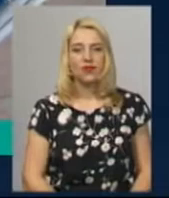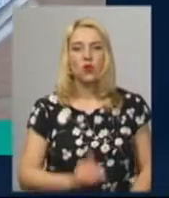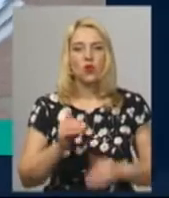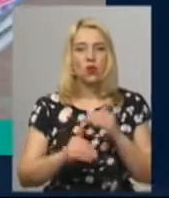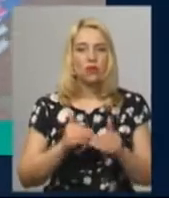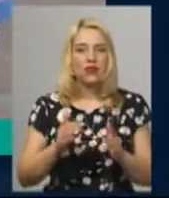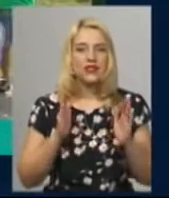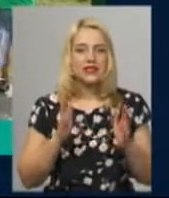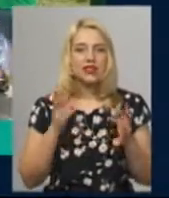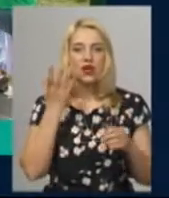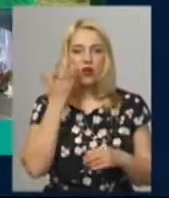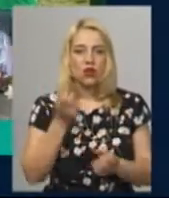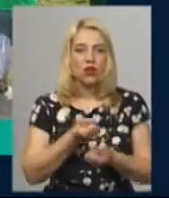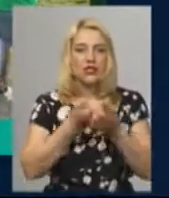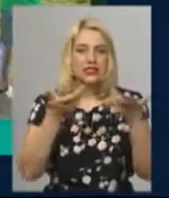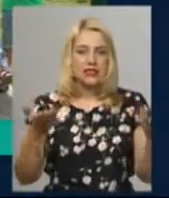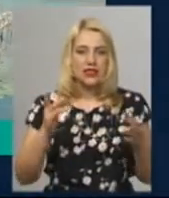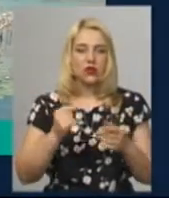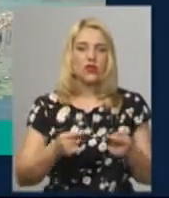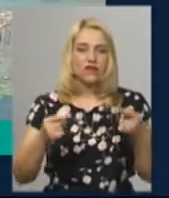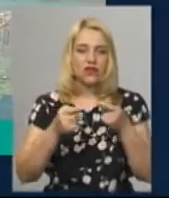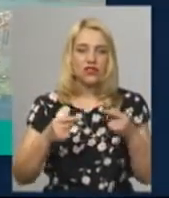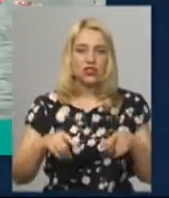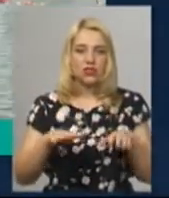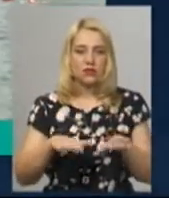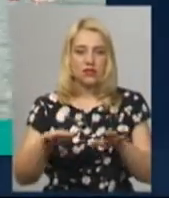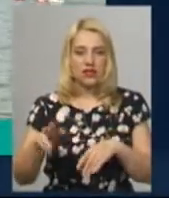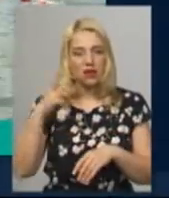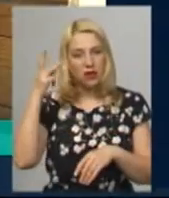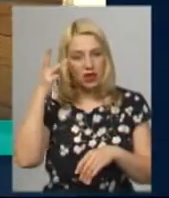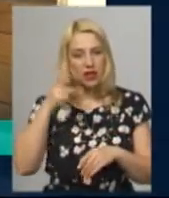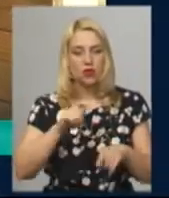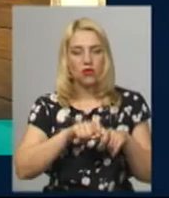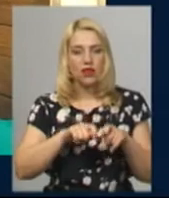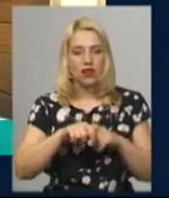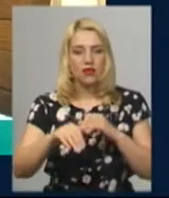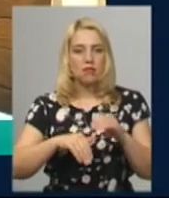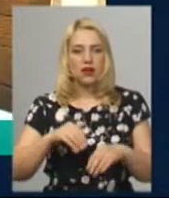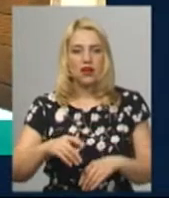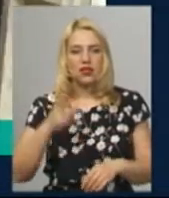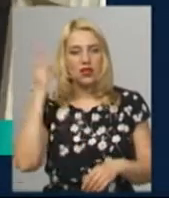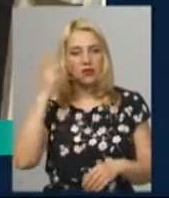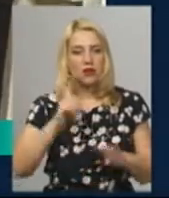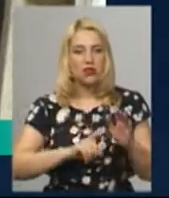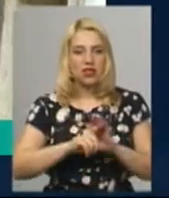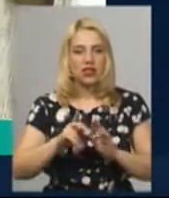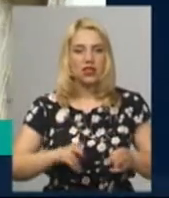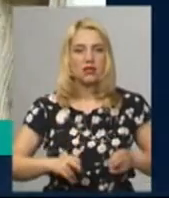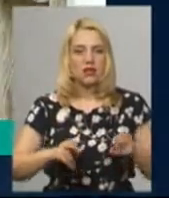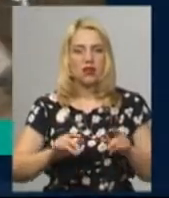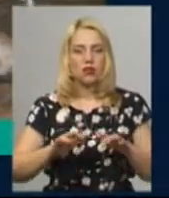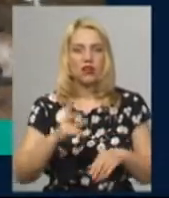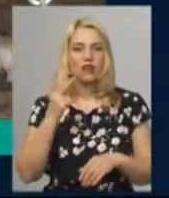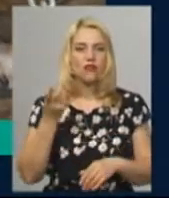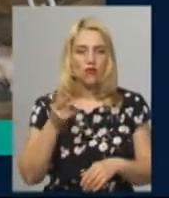Купатися лише коли світло та у визначених місцях. У Хмельницькому рятувальники перевіряють пляжі. На Хмельниччині відкрили кримінальне провадження на двох пенсіонерів